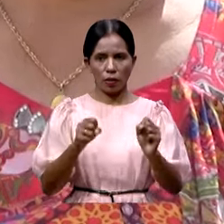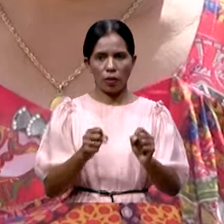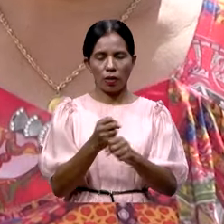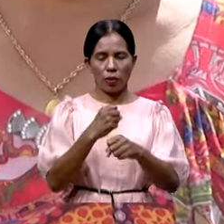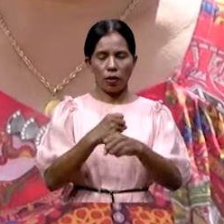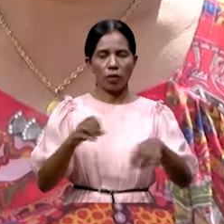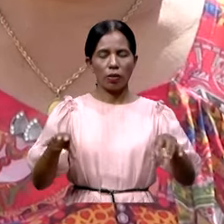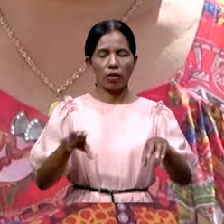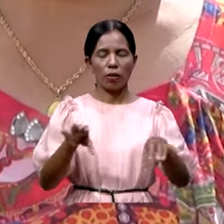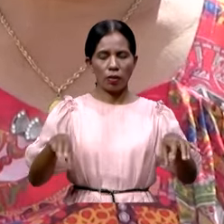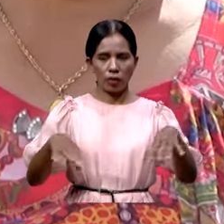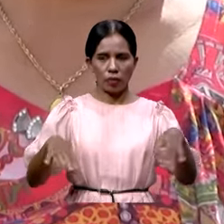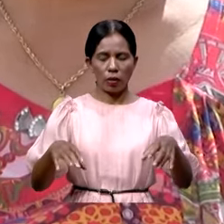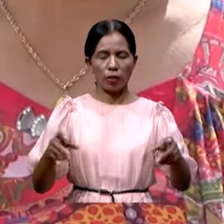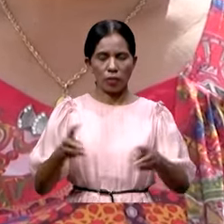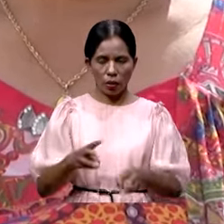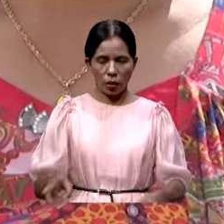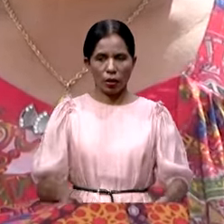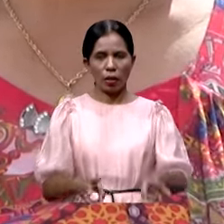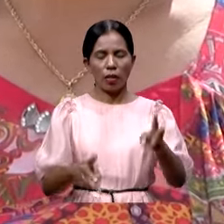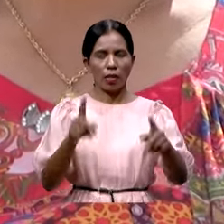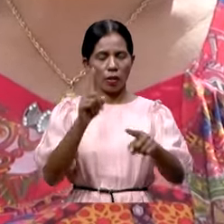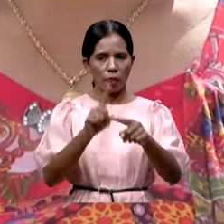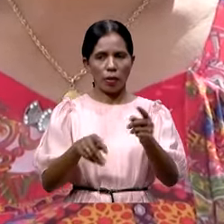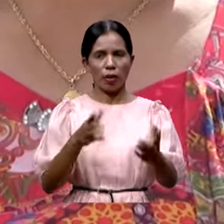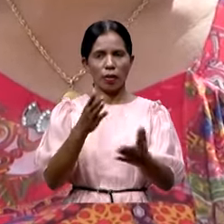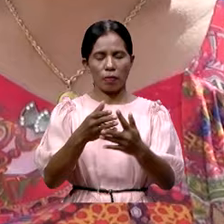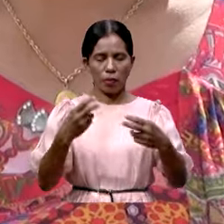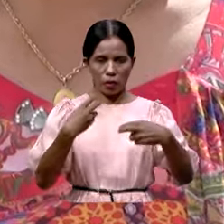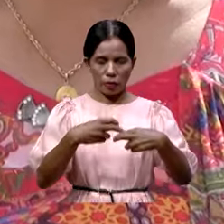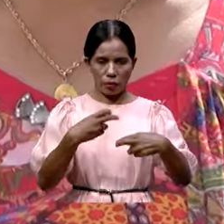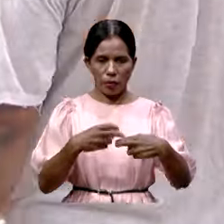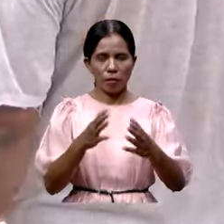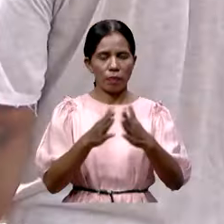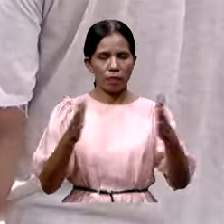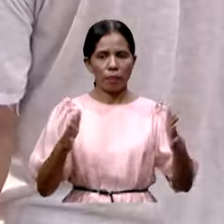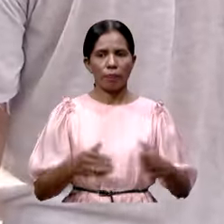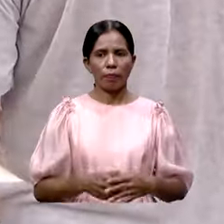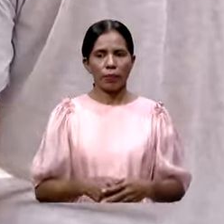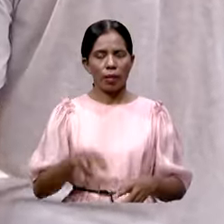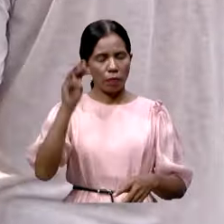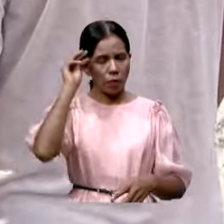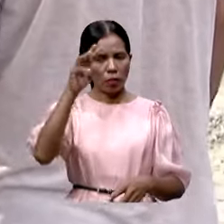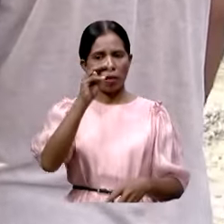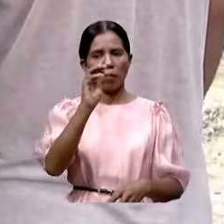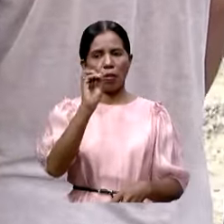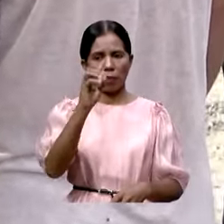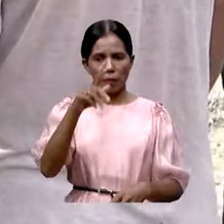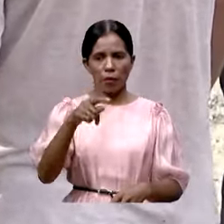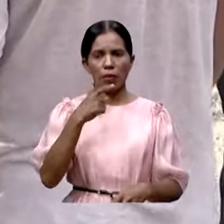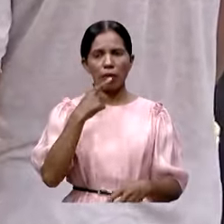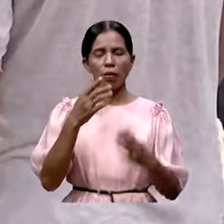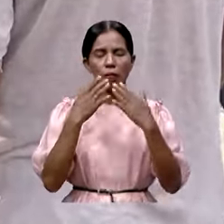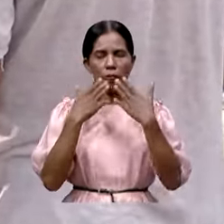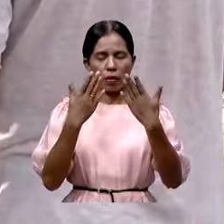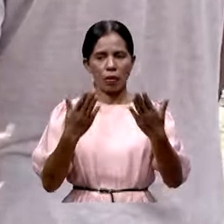sen kuntur saum badalan dane hela bele ia fai langsung. Ministro Obras Públicas Samuel Marçal hatu